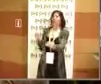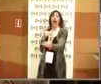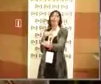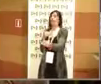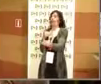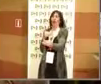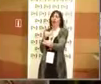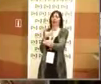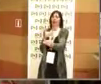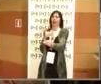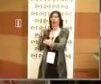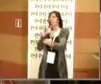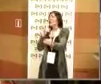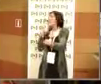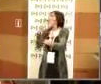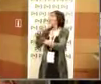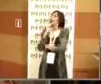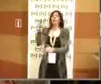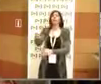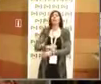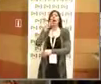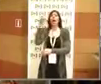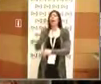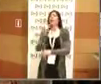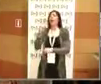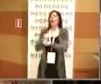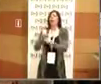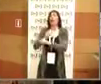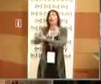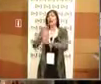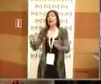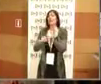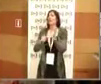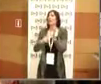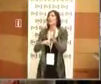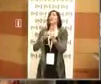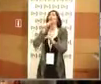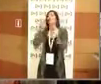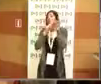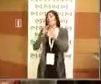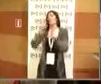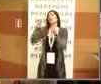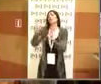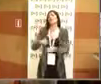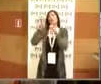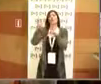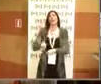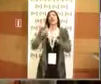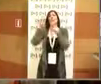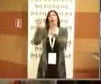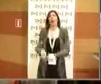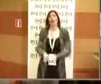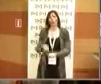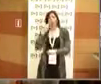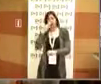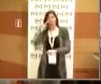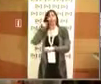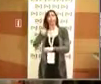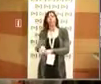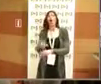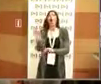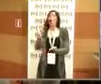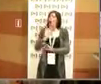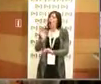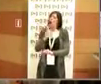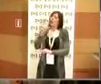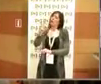diremo sempre che il lavoro senza diritti è sempre sfruttamento. Noi diremo sempre che di